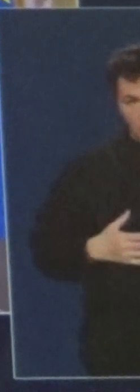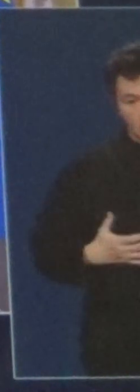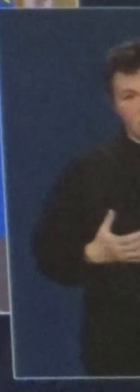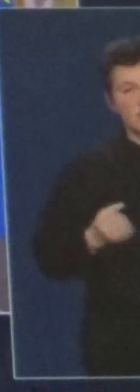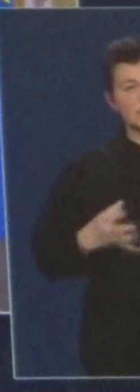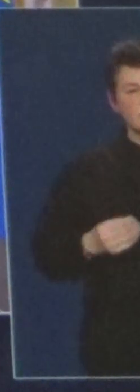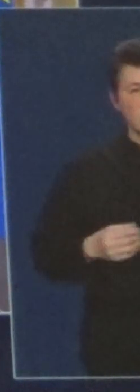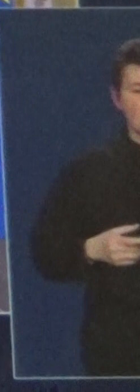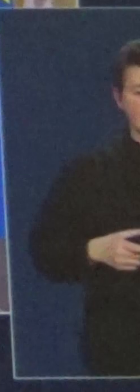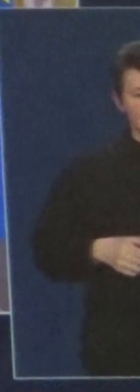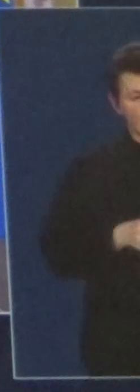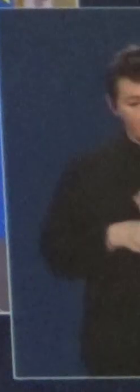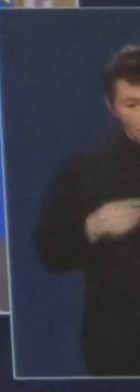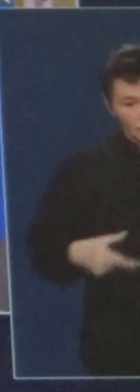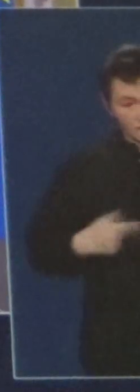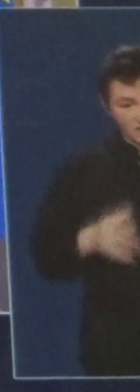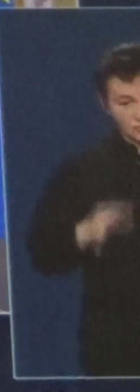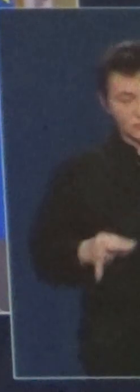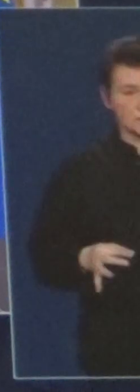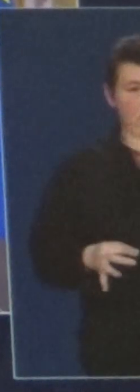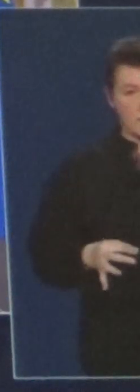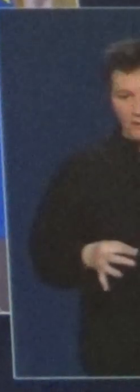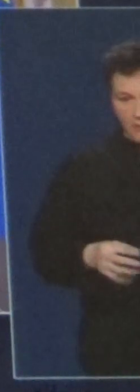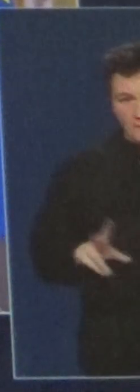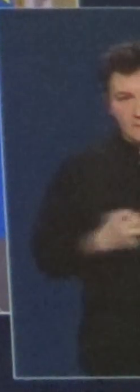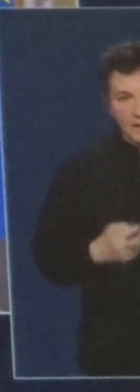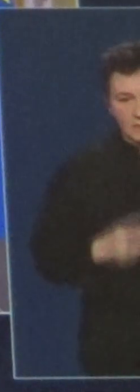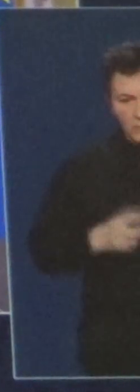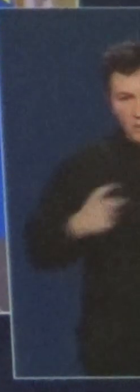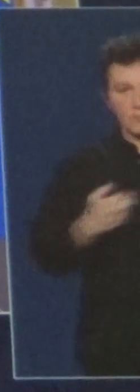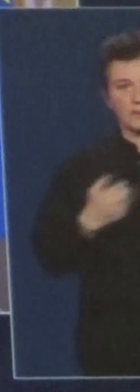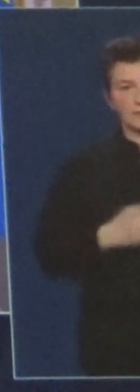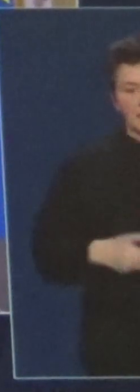s'évaper. Waterloo, dans ton camp, ça commence à déserter.